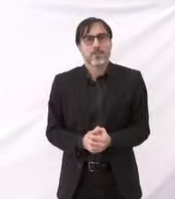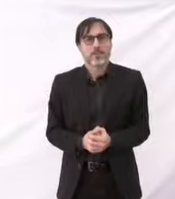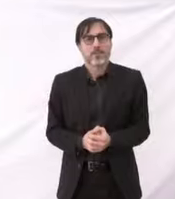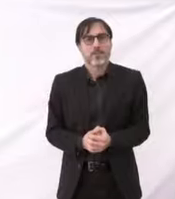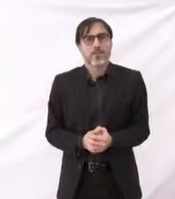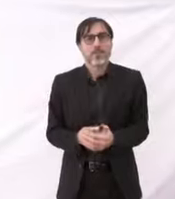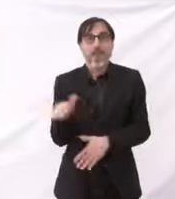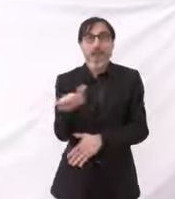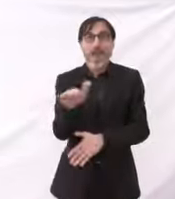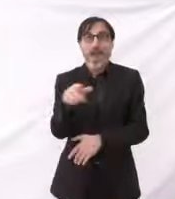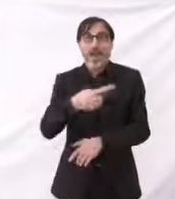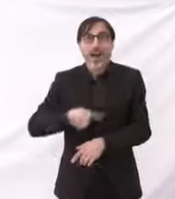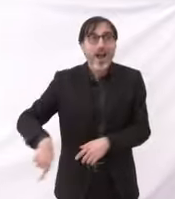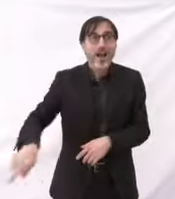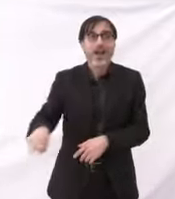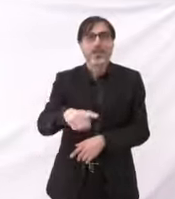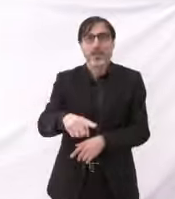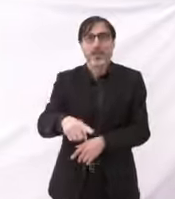I nostri ragazzi,